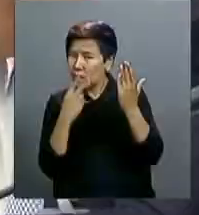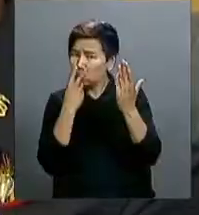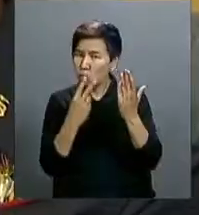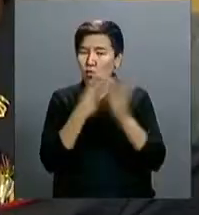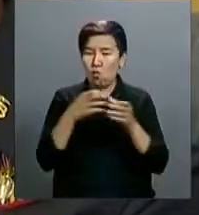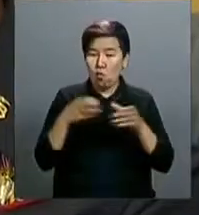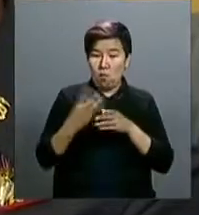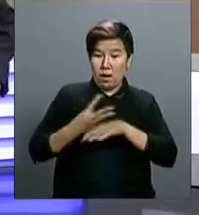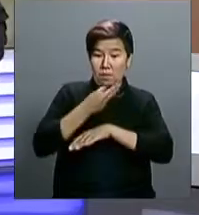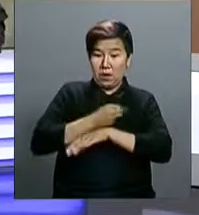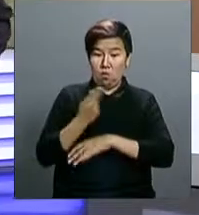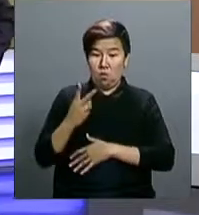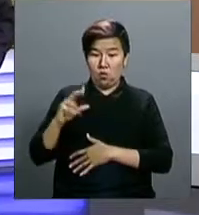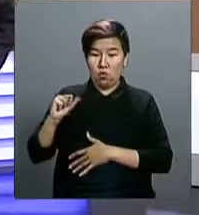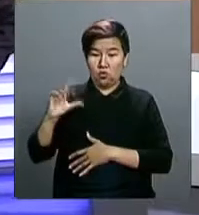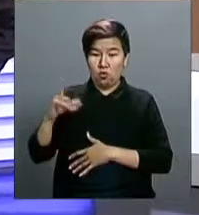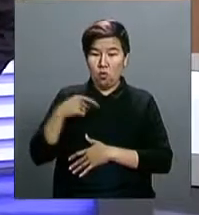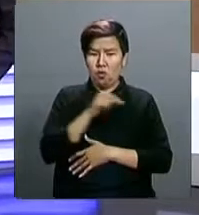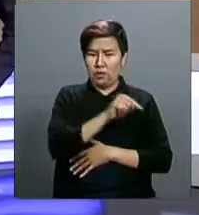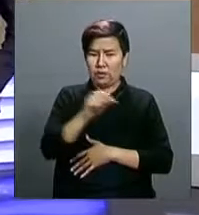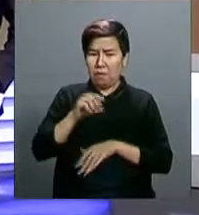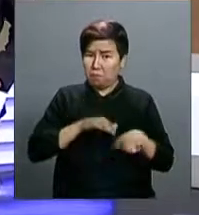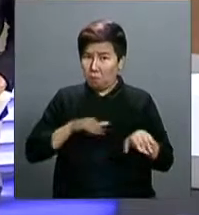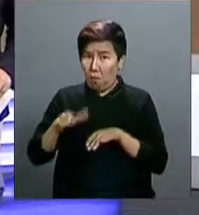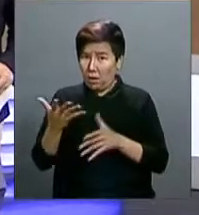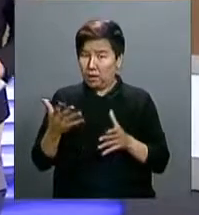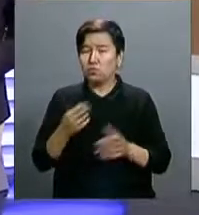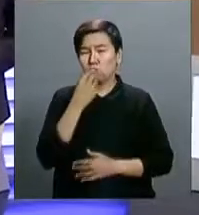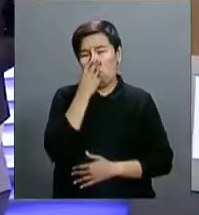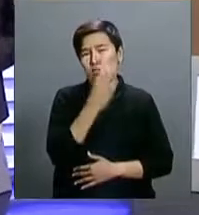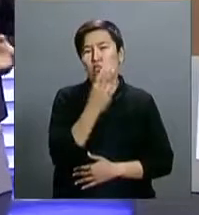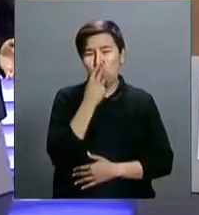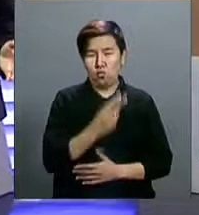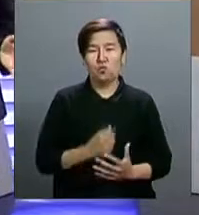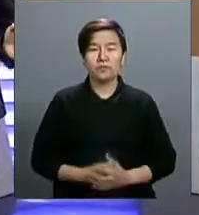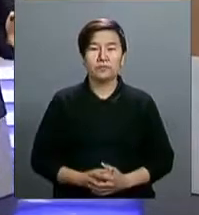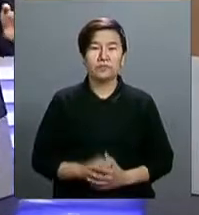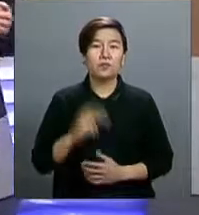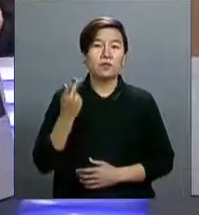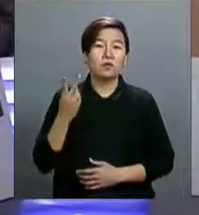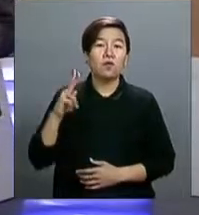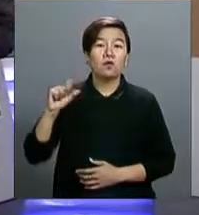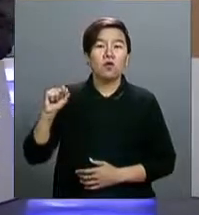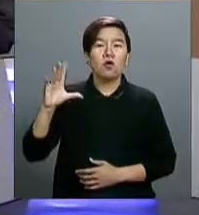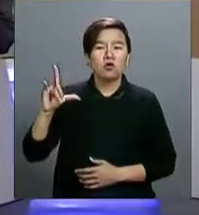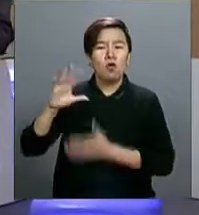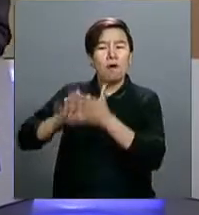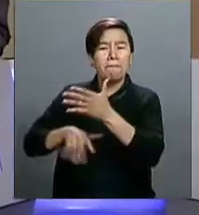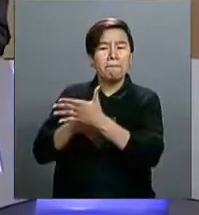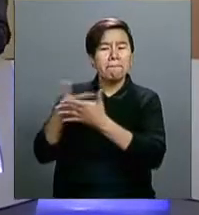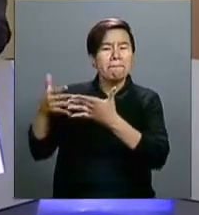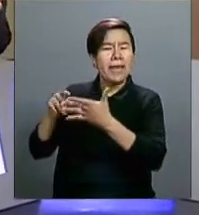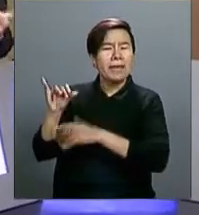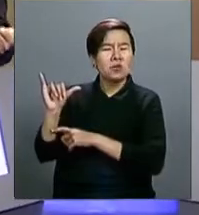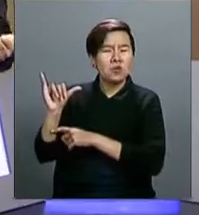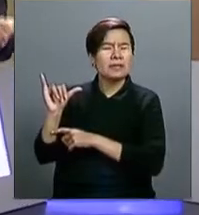แล้วหรือไม่ค่ะถ้าประมวลรวมกันแล้วก็เป็นไปได้นะคะว่าคสช.วางยุทธศาสตร์ไว้หลาย